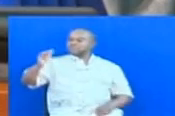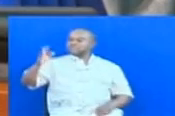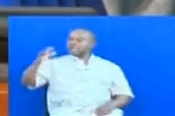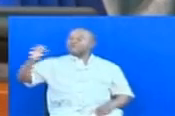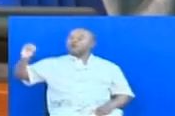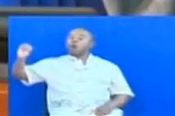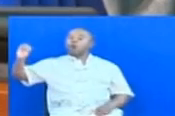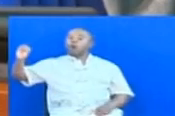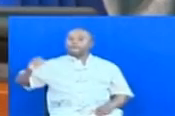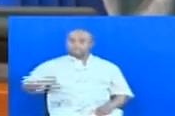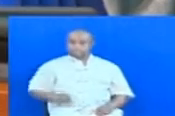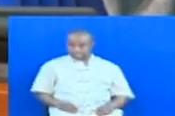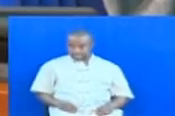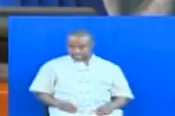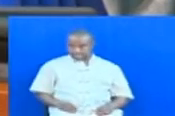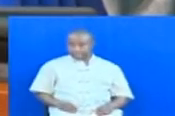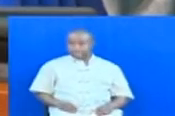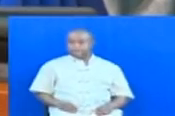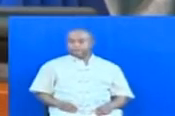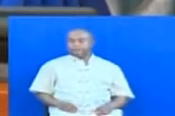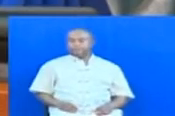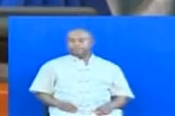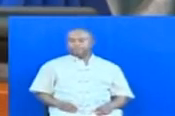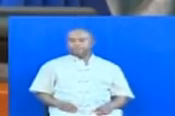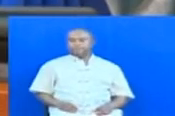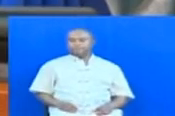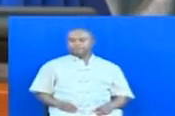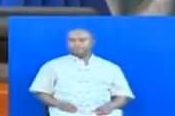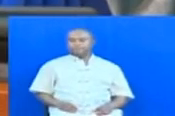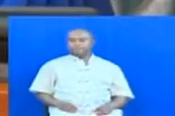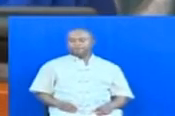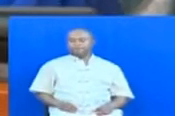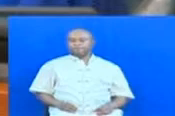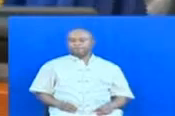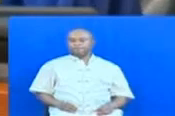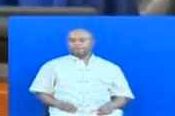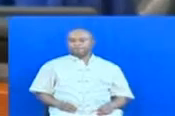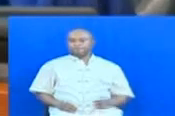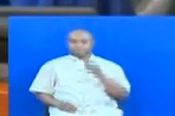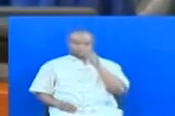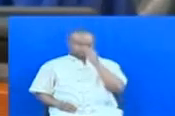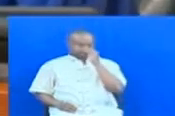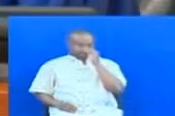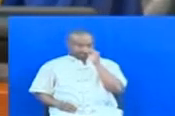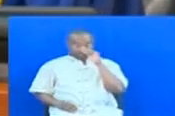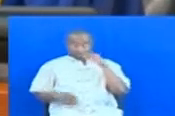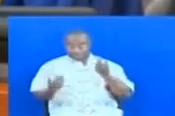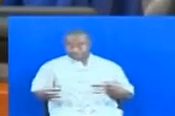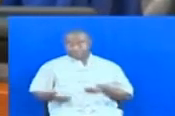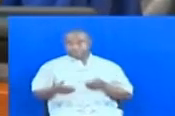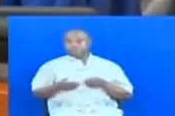tutamalizia na mtoa hoja Mheshimiwa Vedasto Ngumbali. Tunaspika,